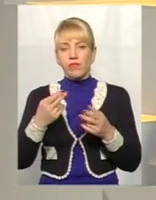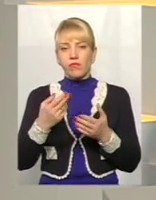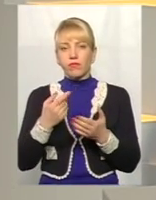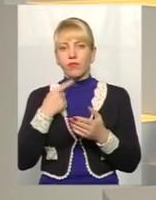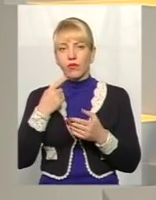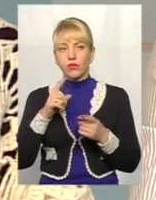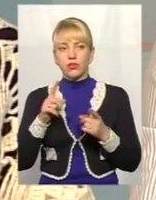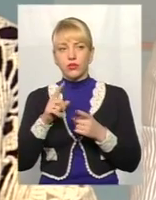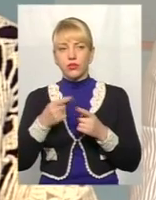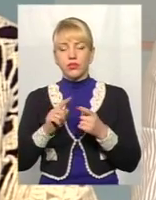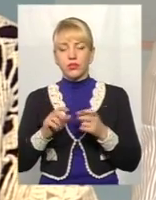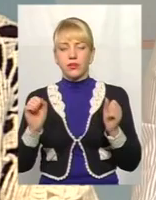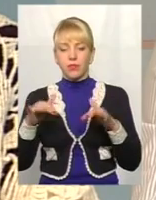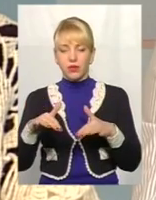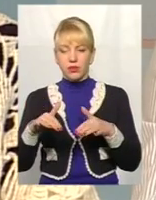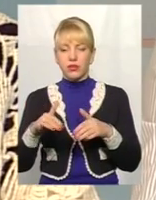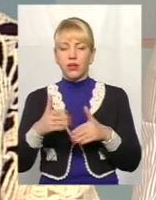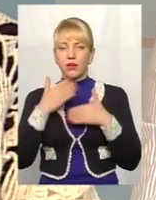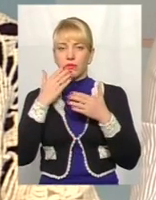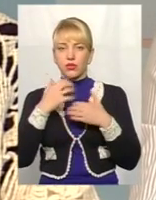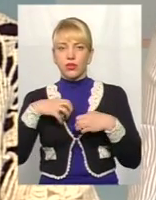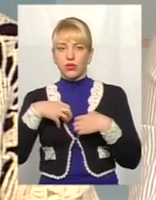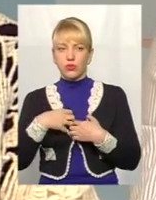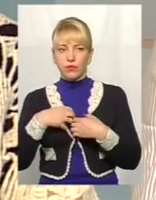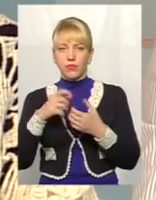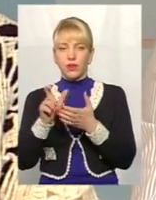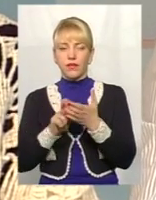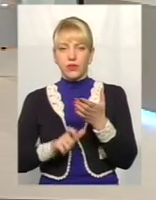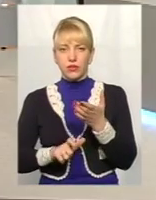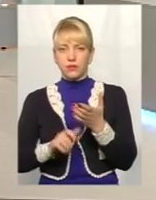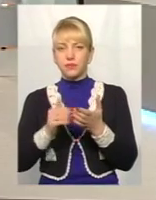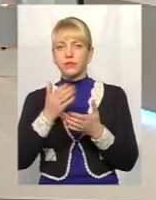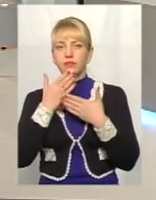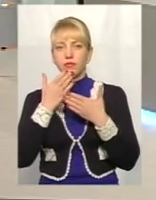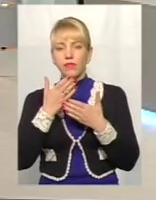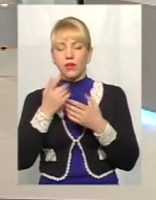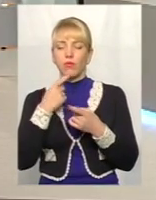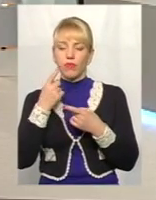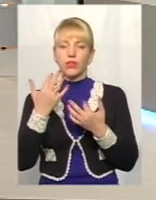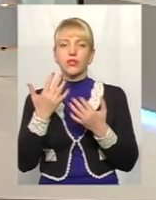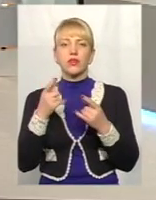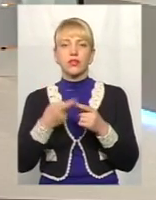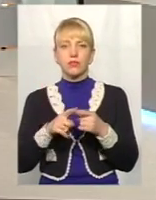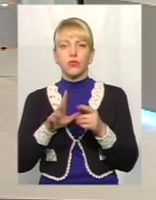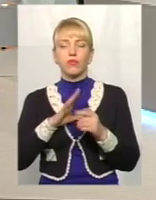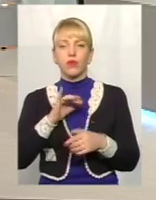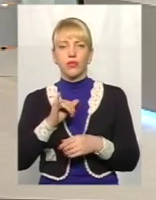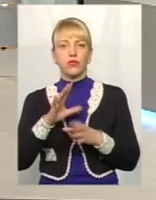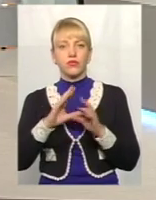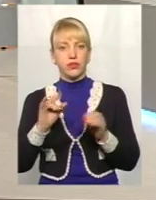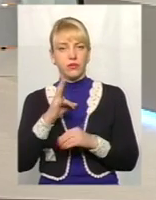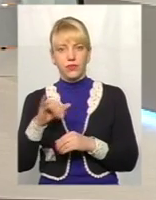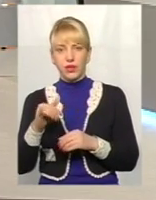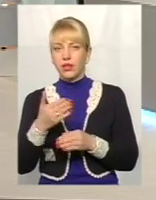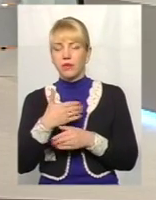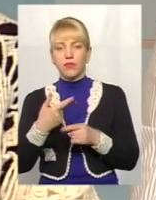цього часу – це зібралися, прочитали сумний вірш, там поговорили, наскільки це було погано, в принципі, і все. Ні, ми